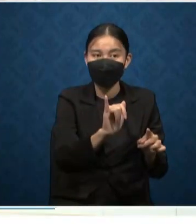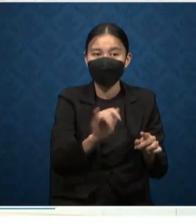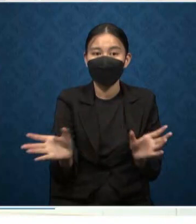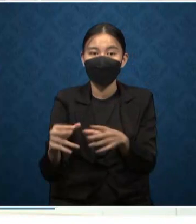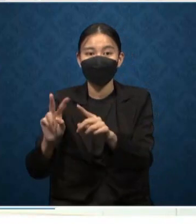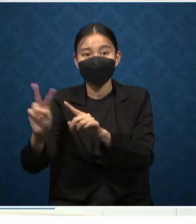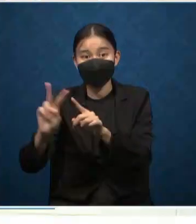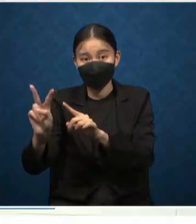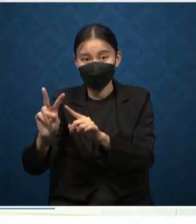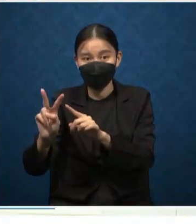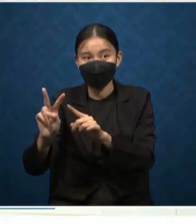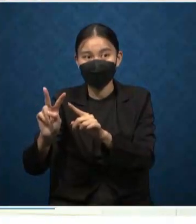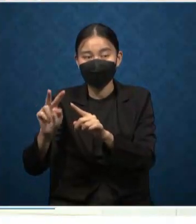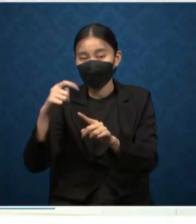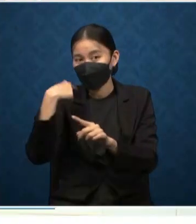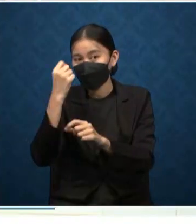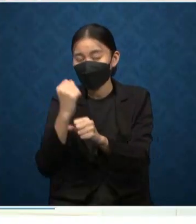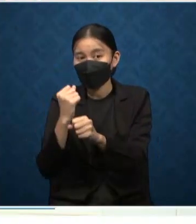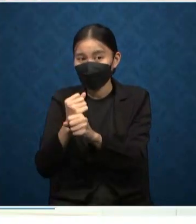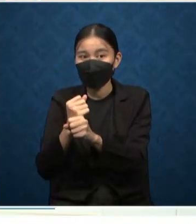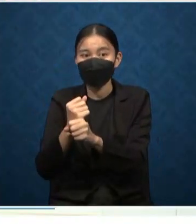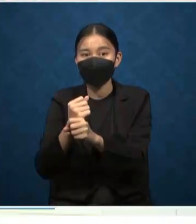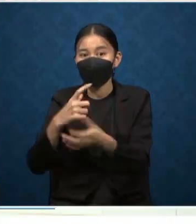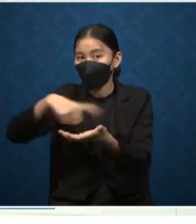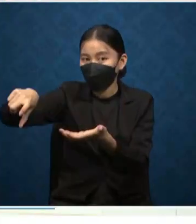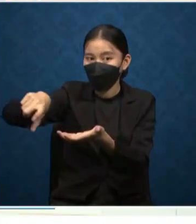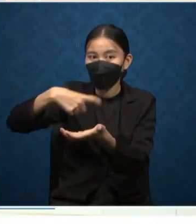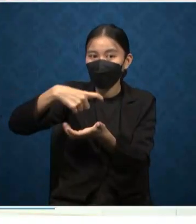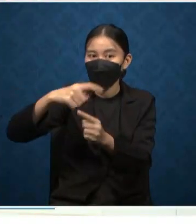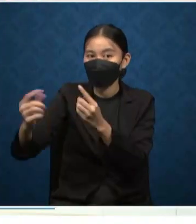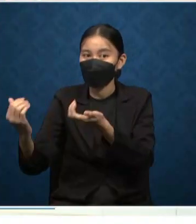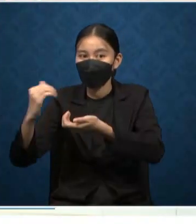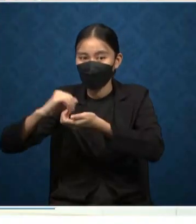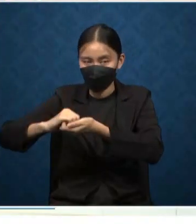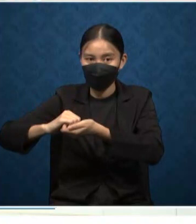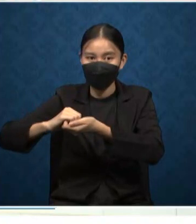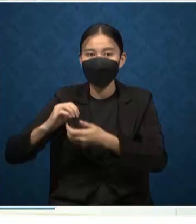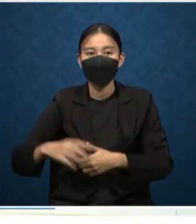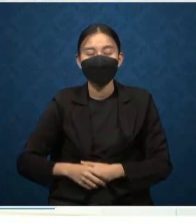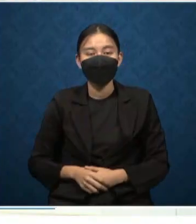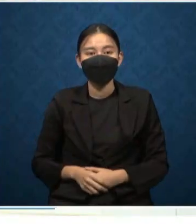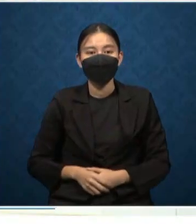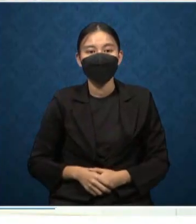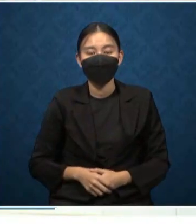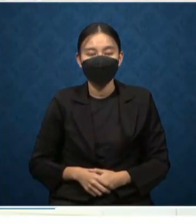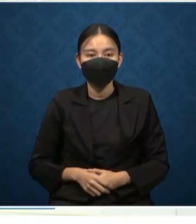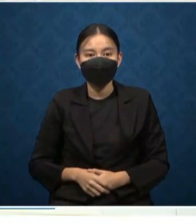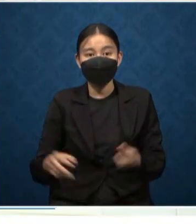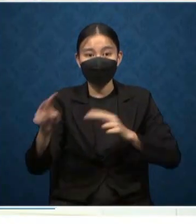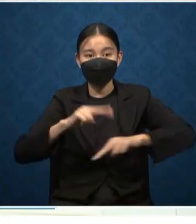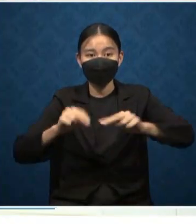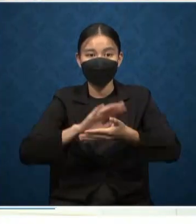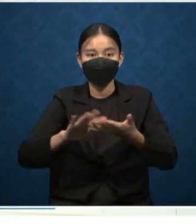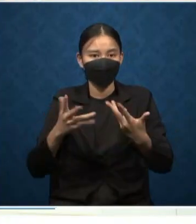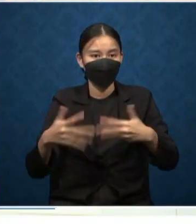กลุที่ 2 คือคนที่มีการ ทำทุกรมทางการเงิร่มกัน forการที่ตรดสอบแล้ แล